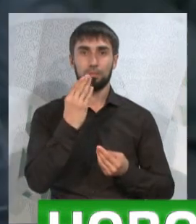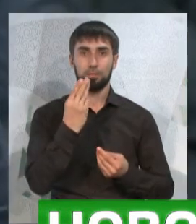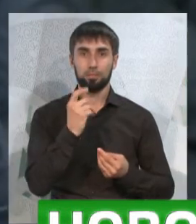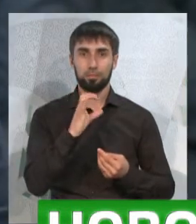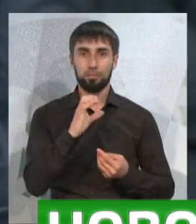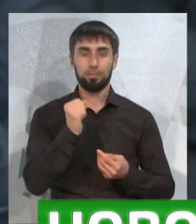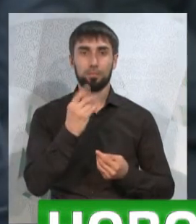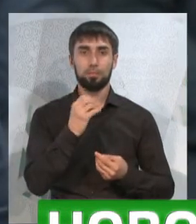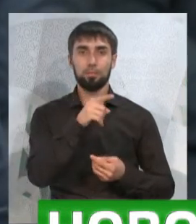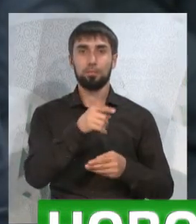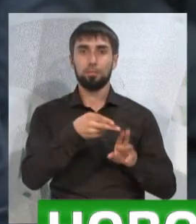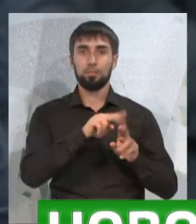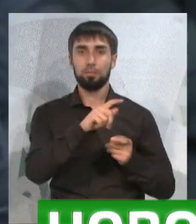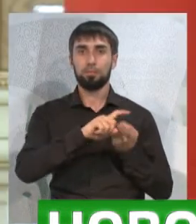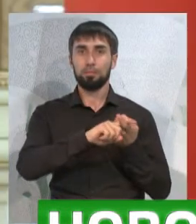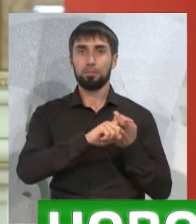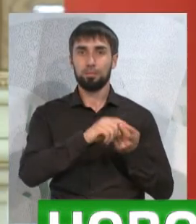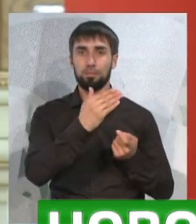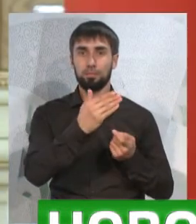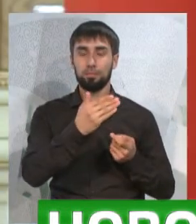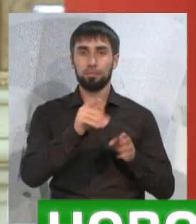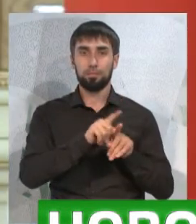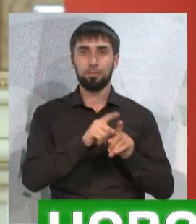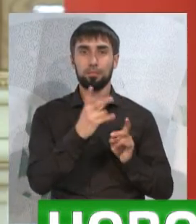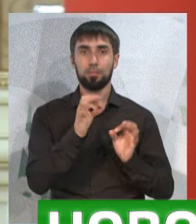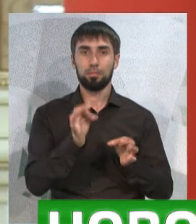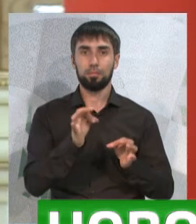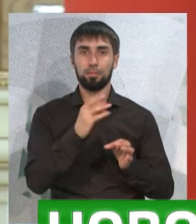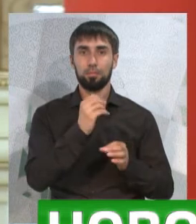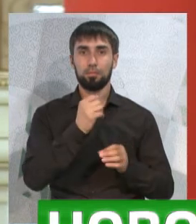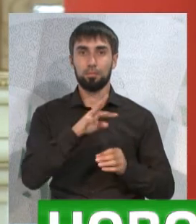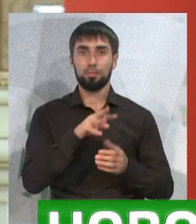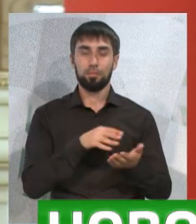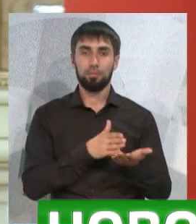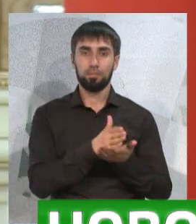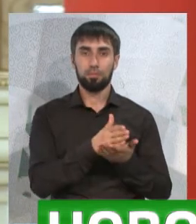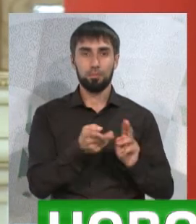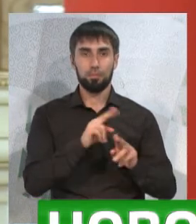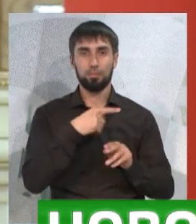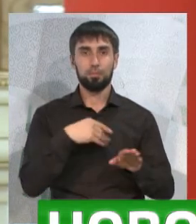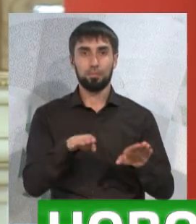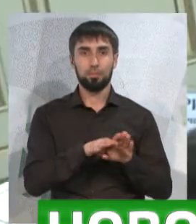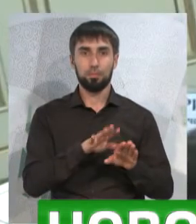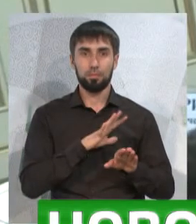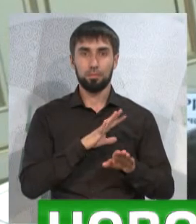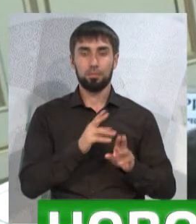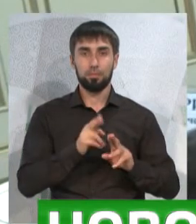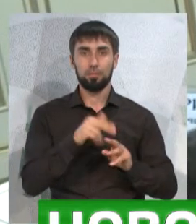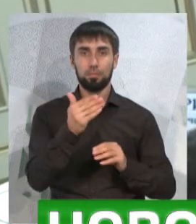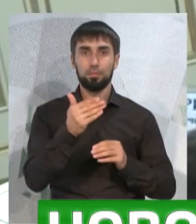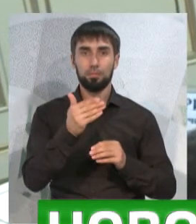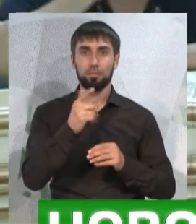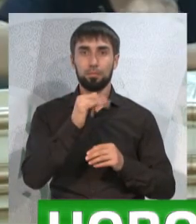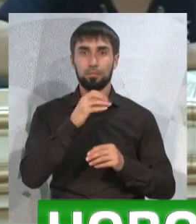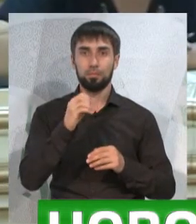а не те, которые там по всяким неправедным вещам проходят. Вот это мы прекратили. И вот те замечания, мы